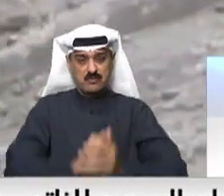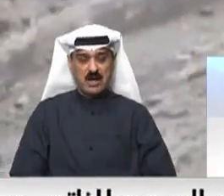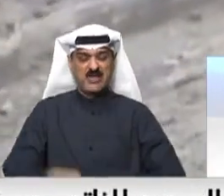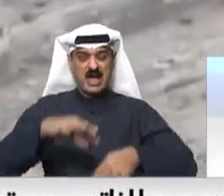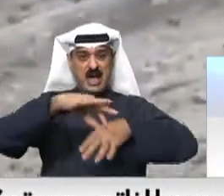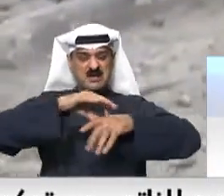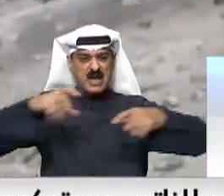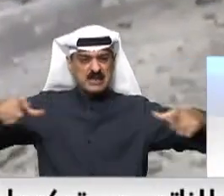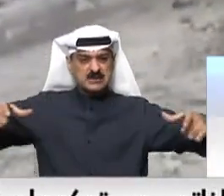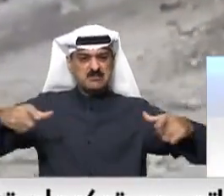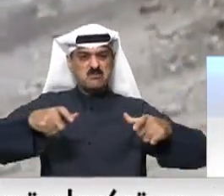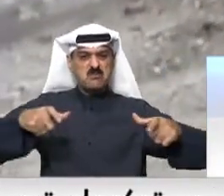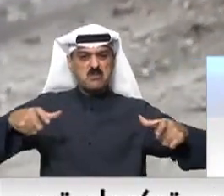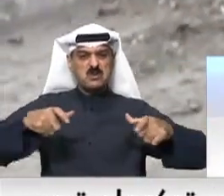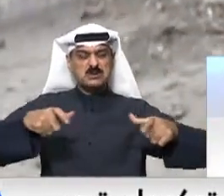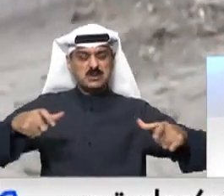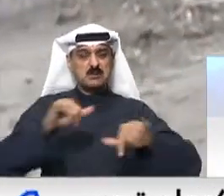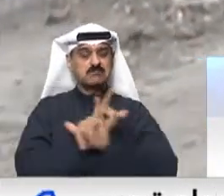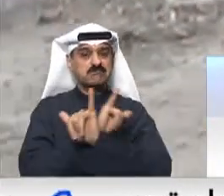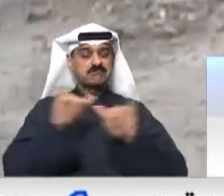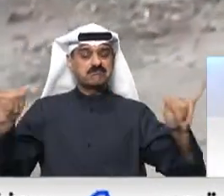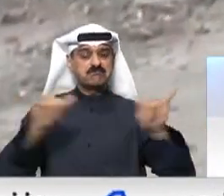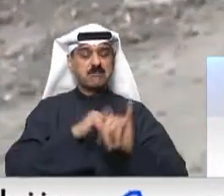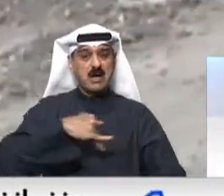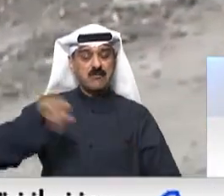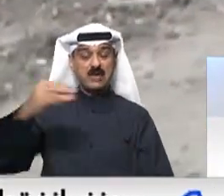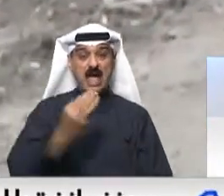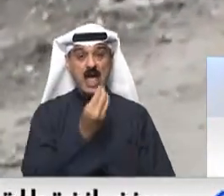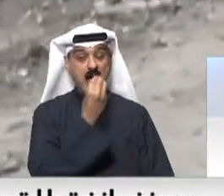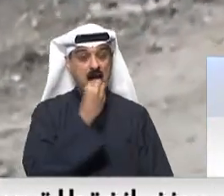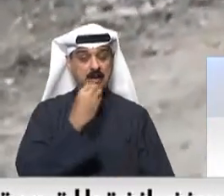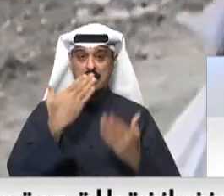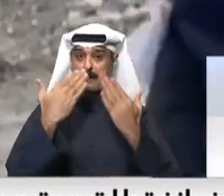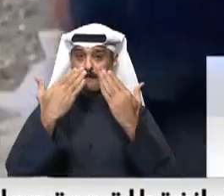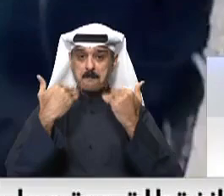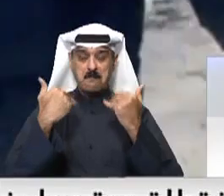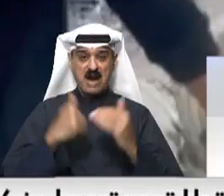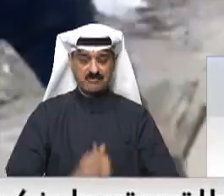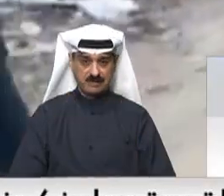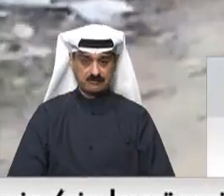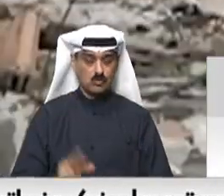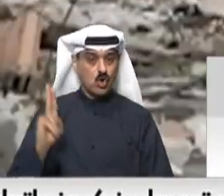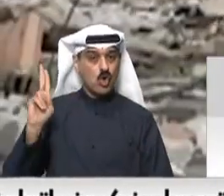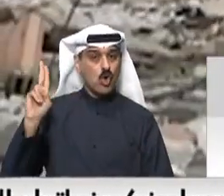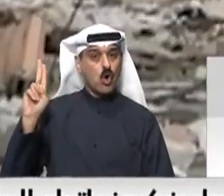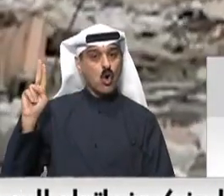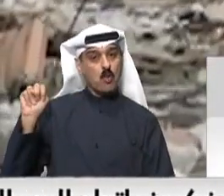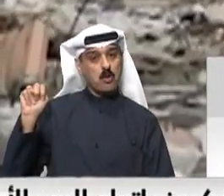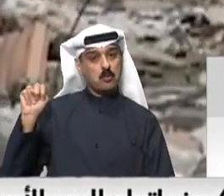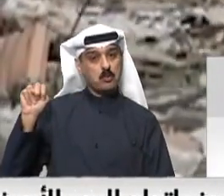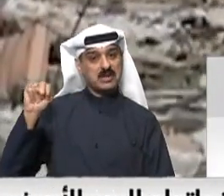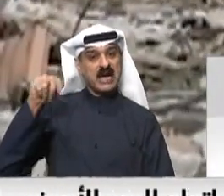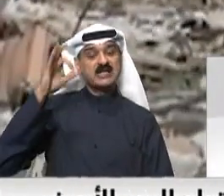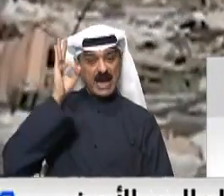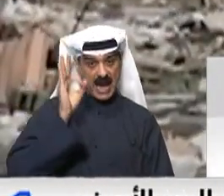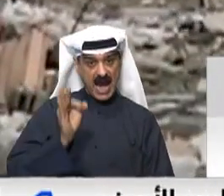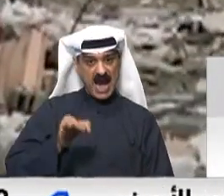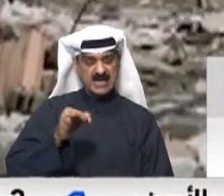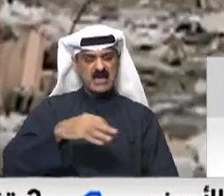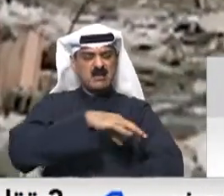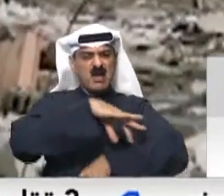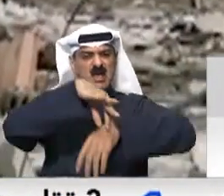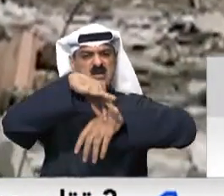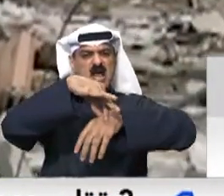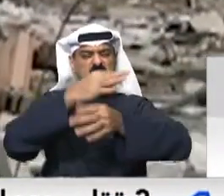خاصه في شمالي القطاع للمجاعه حيث اكدت الامم المتحده ان سكان غزه يتعرضون